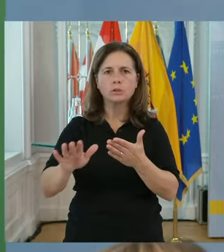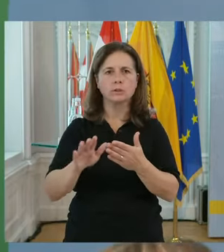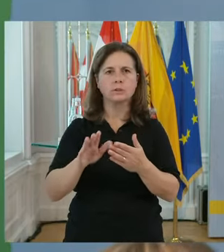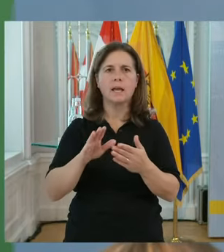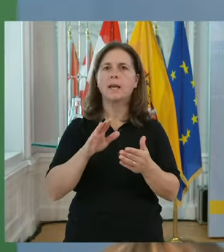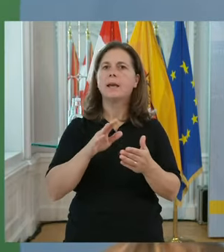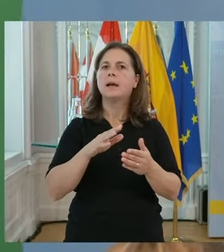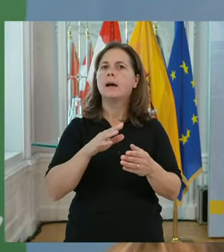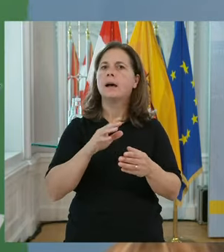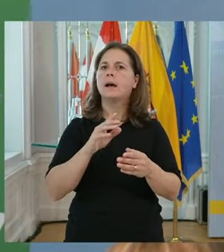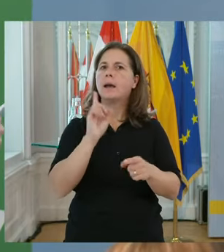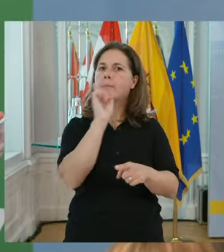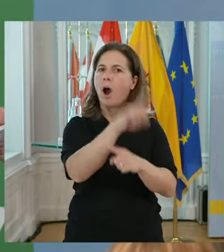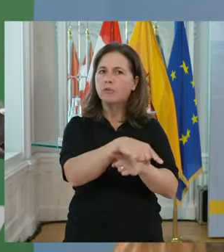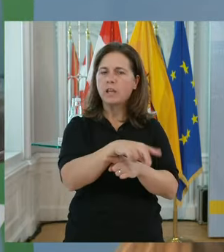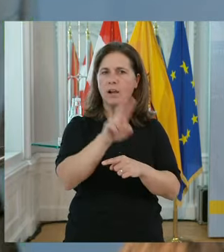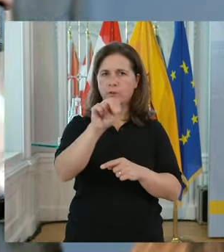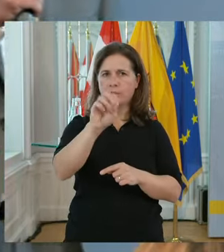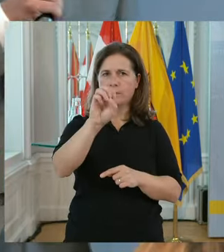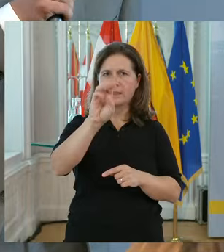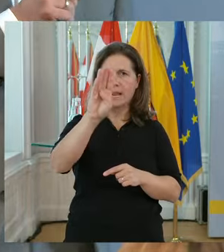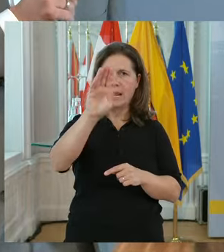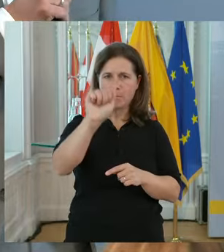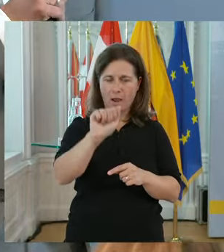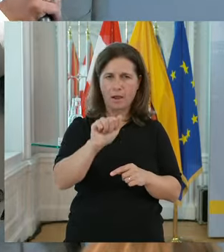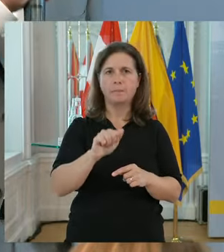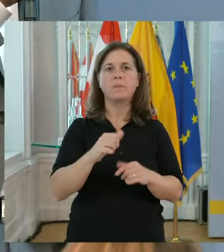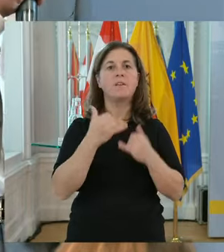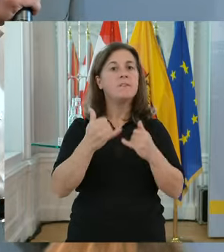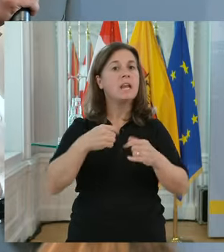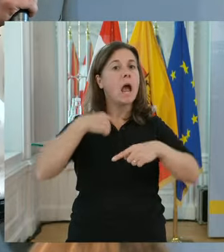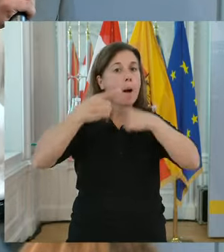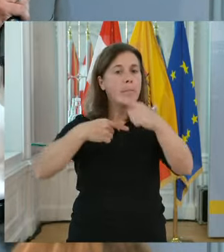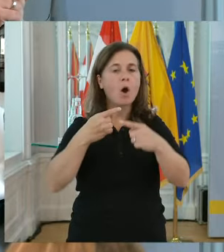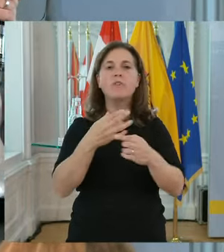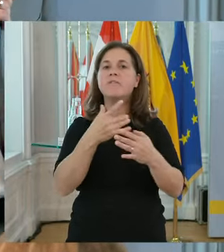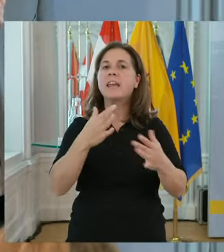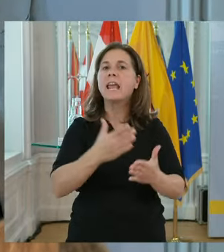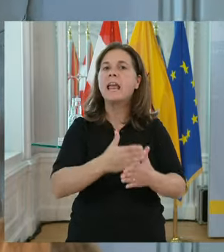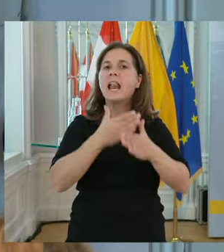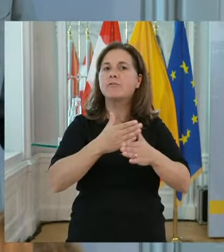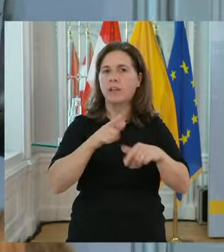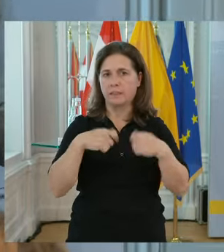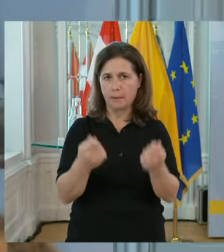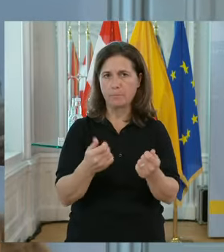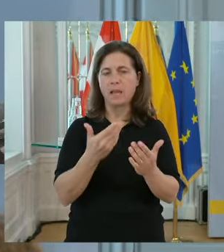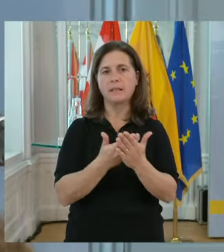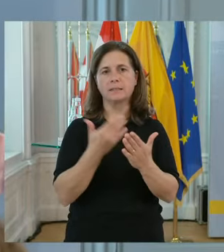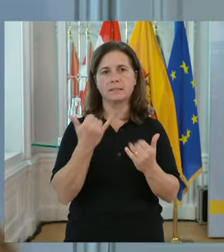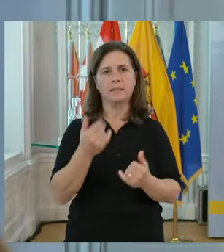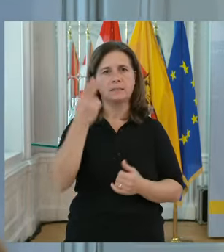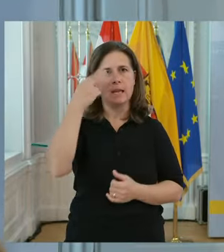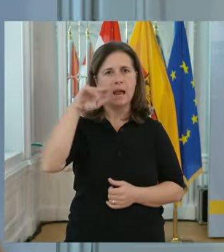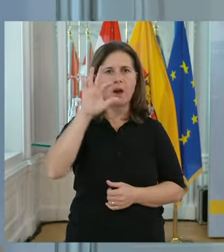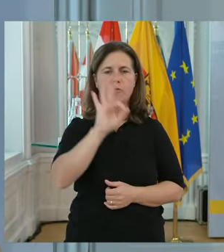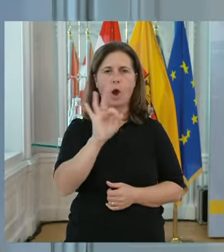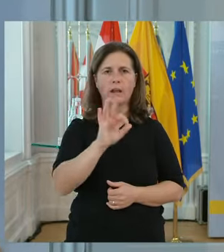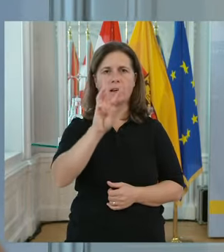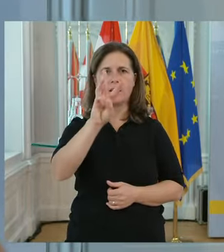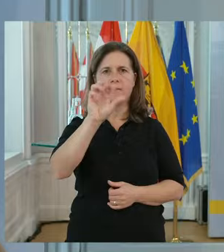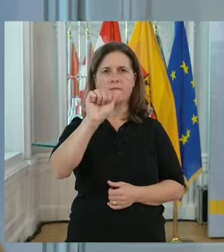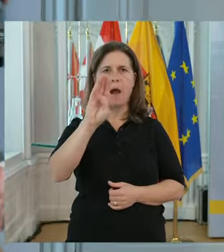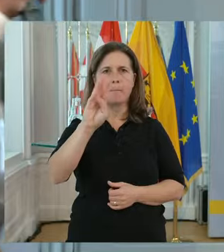Sozialministeriums von Autark angeboten und wie das funktioniert, welche Hilfestellungen es gibt, das wird Ihnen jetzt Florian Babnick